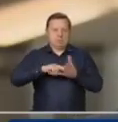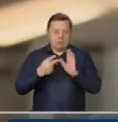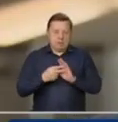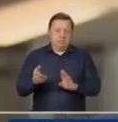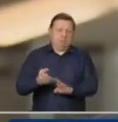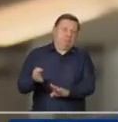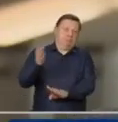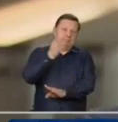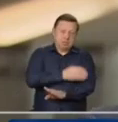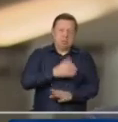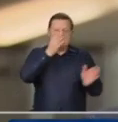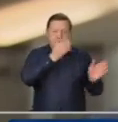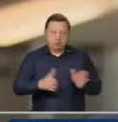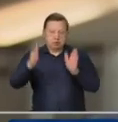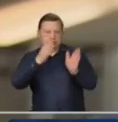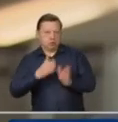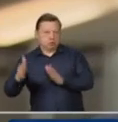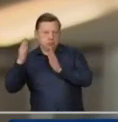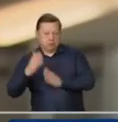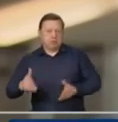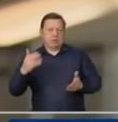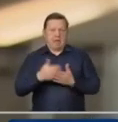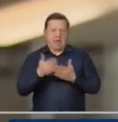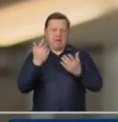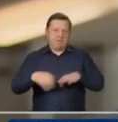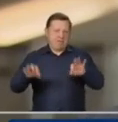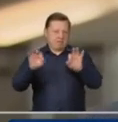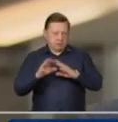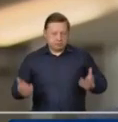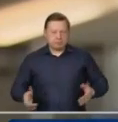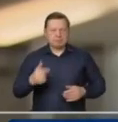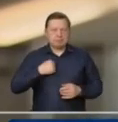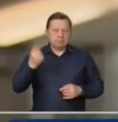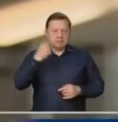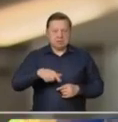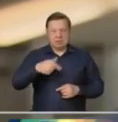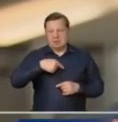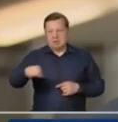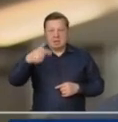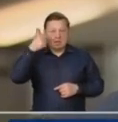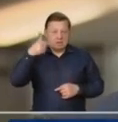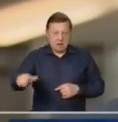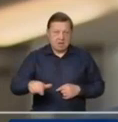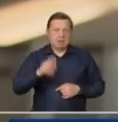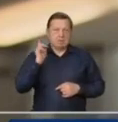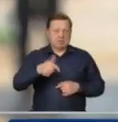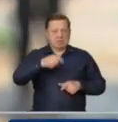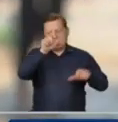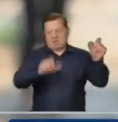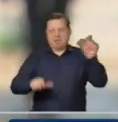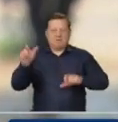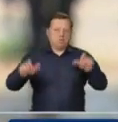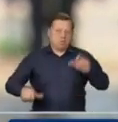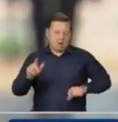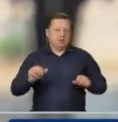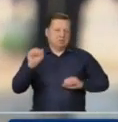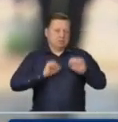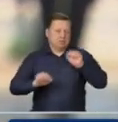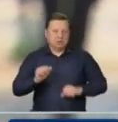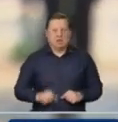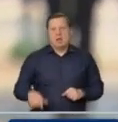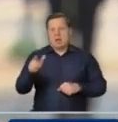przygotowań i efekt finalny. Tak więc wydaje mi się, że te najbliższe 2 tygodnie będą pracą indywidualną. Na Warmii i Mazurach powrót